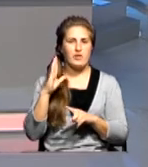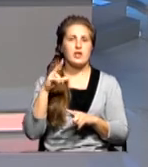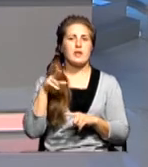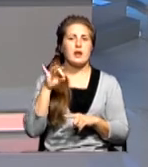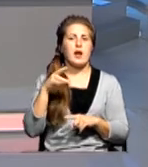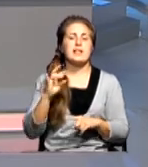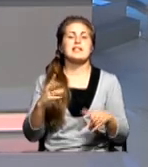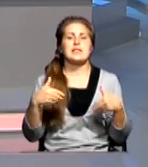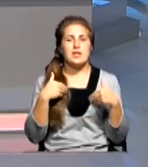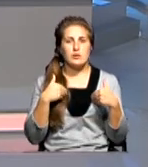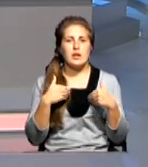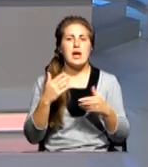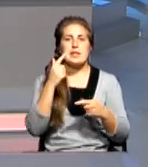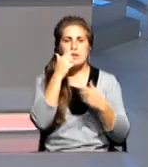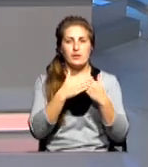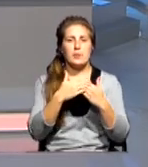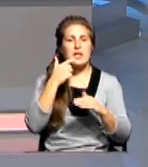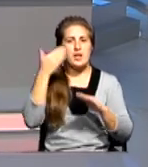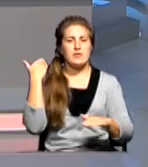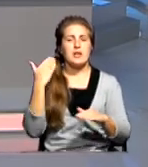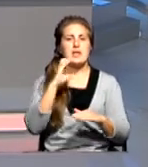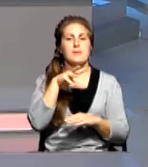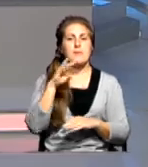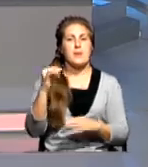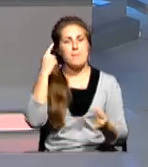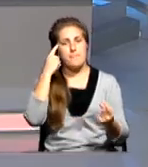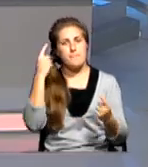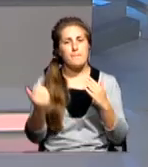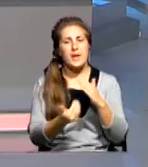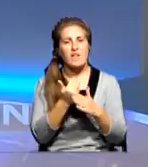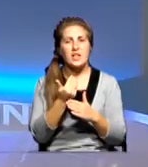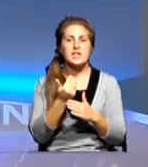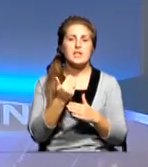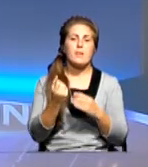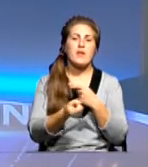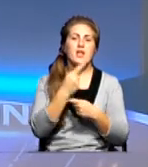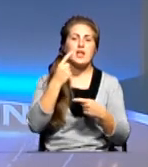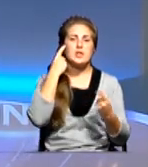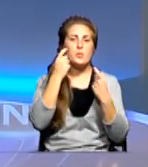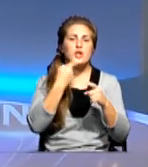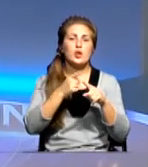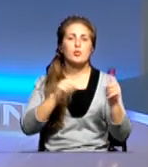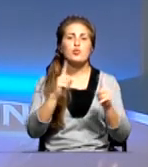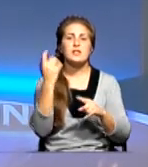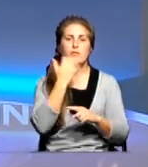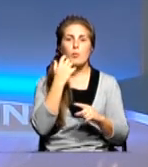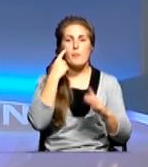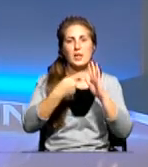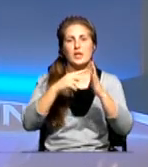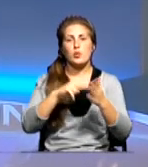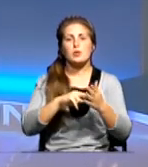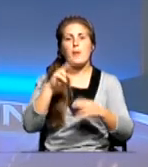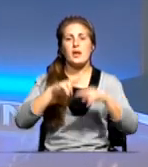валерьевич совсем недавно средствах массой информации появилось сообщение о том что в симферополе планируется постройка